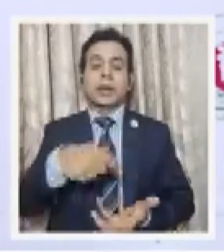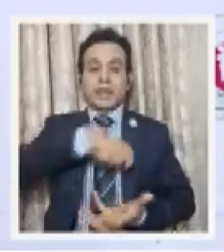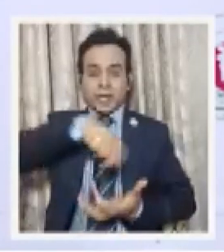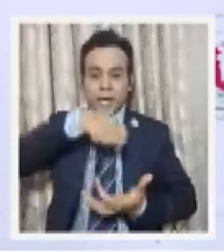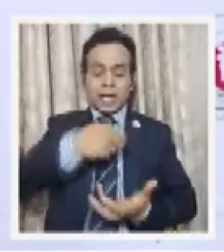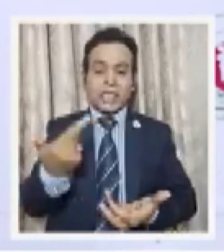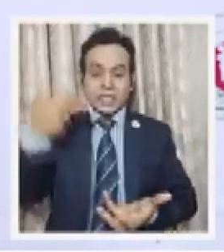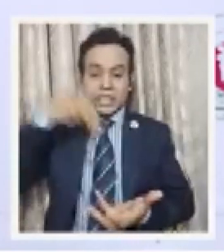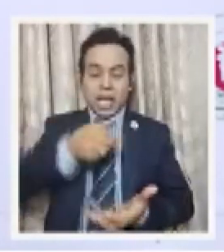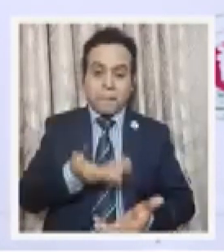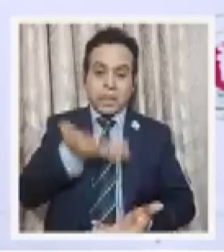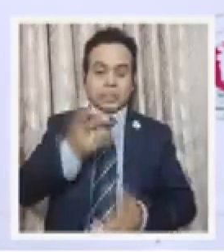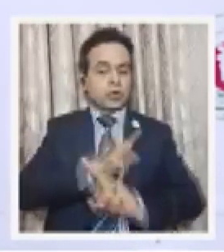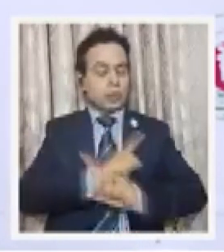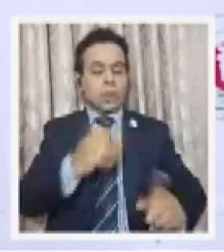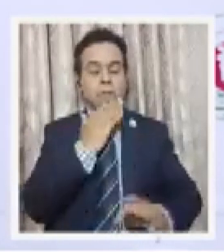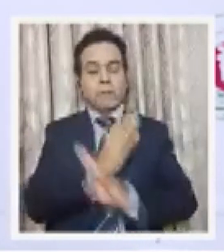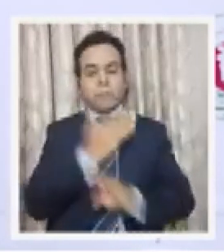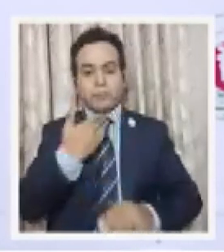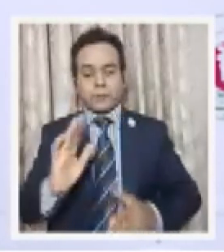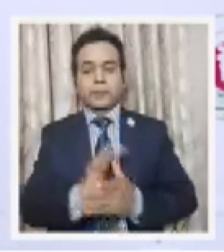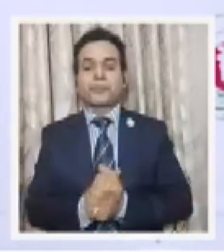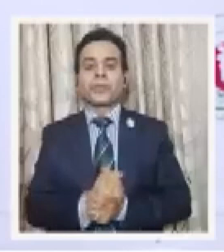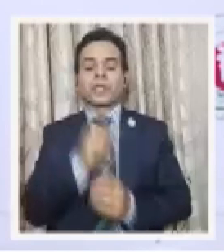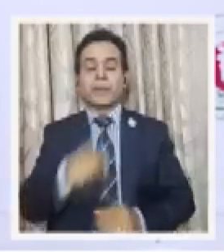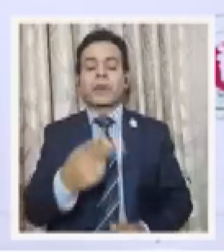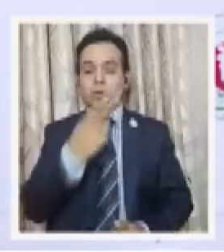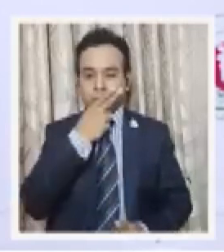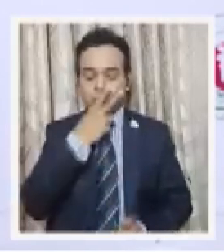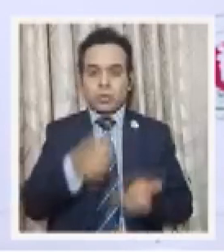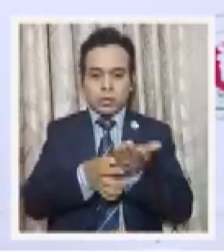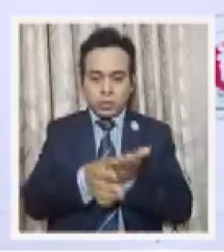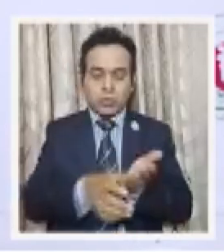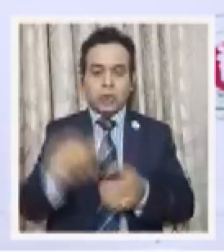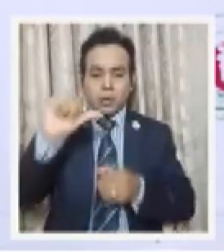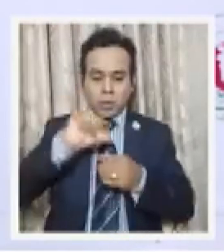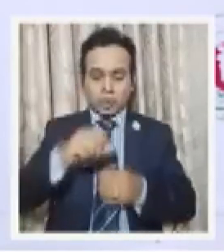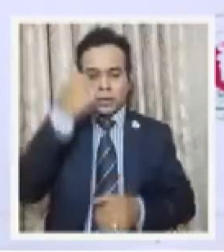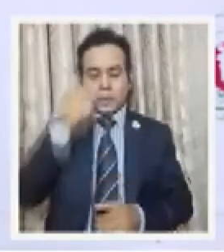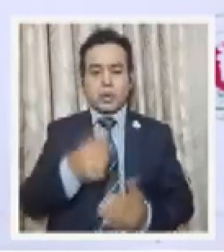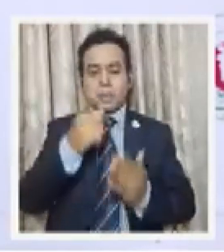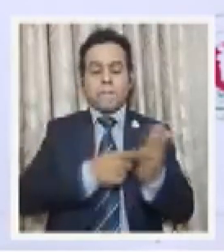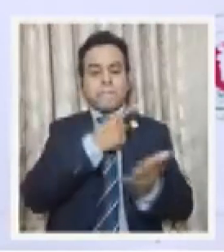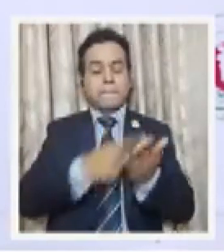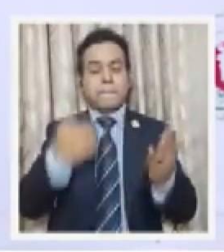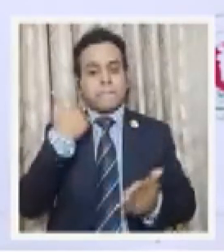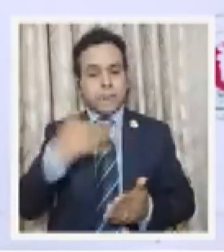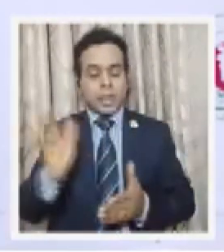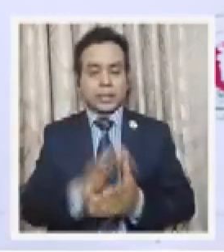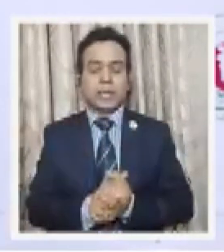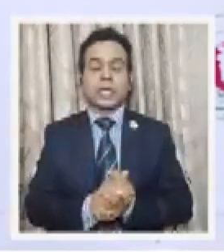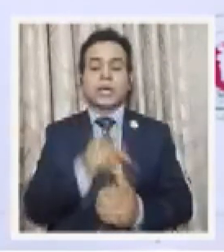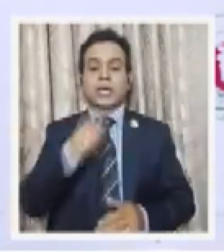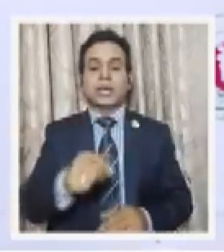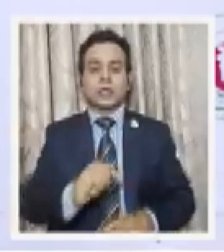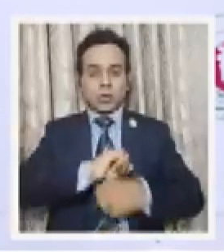এবং সামাজিকভাবে কাউকে যেন আমরা কোভিড আক্রান্ত হলে হেও না করি সেই বিষয়টাও দিকে আমাদের নজর রাখতে হবে এবং কেউ